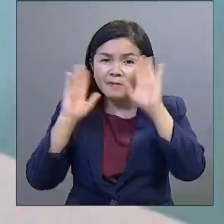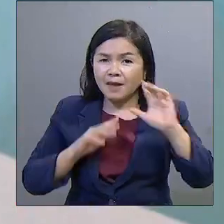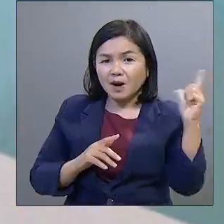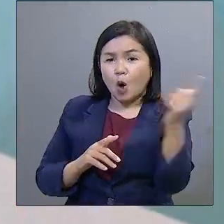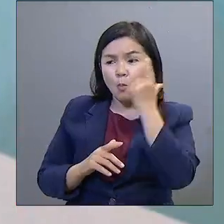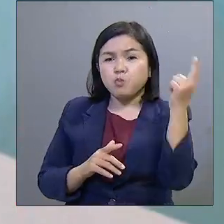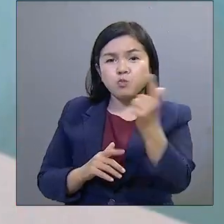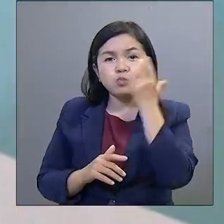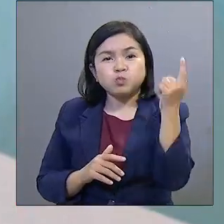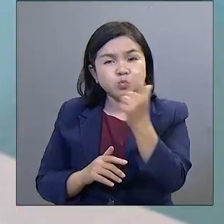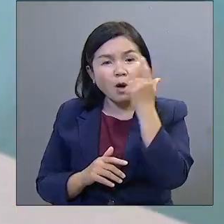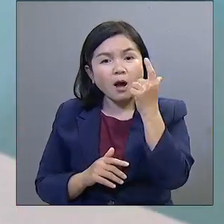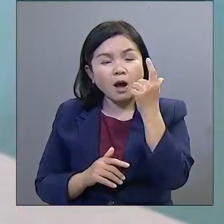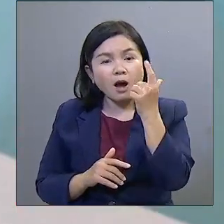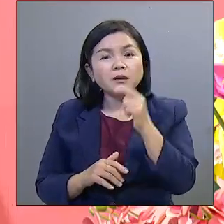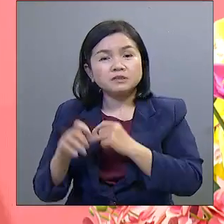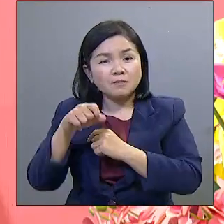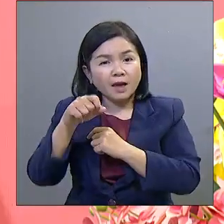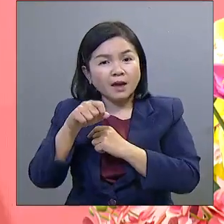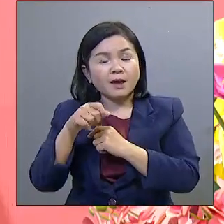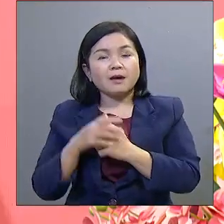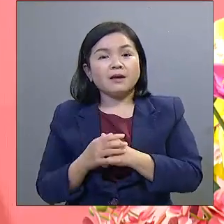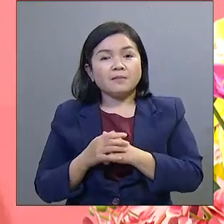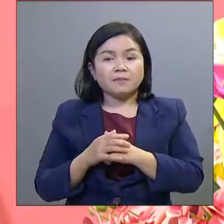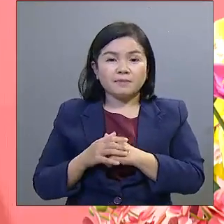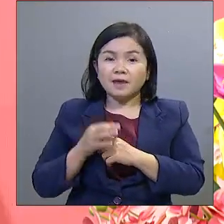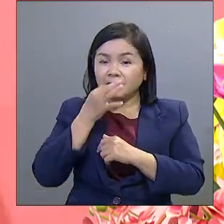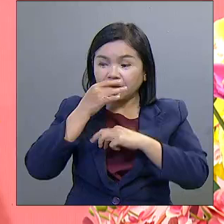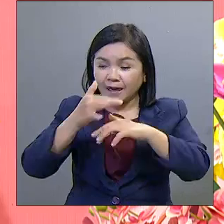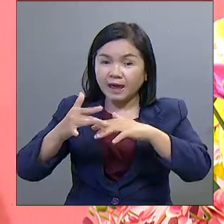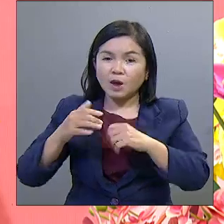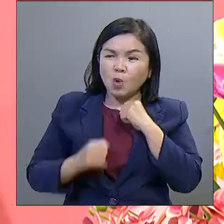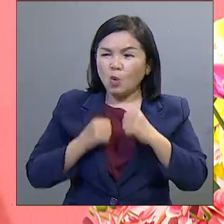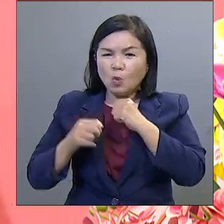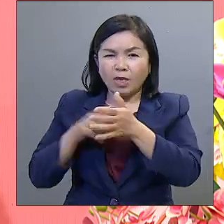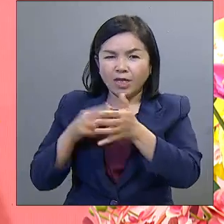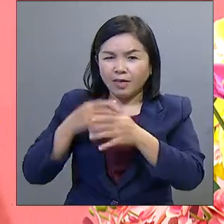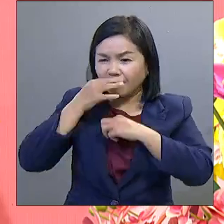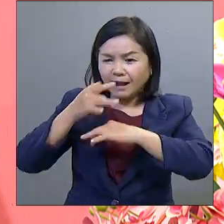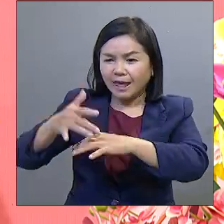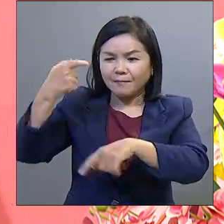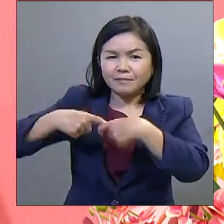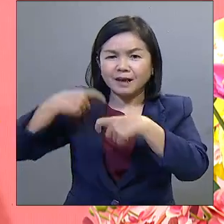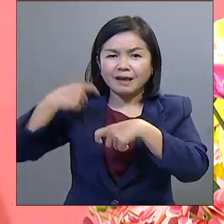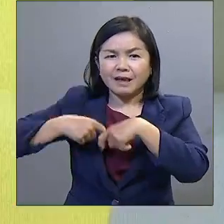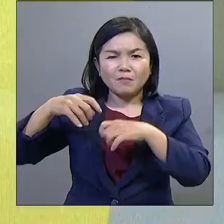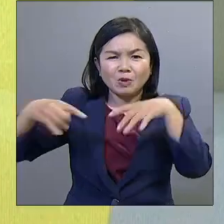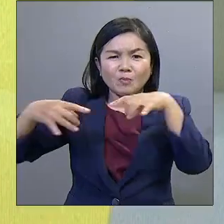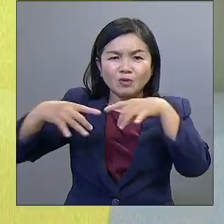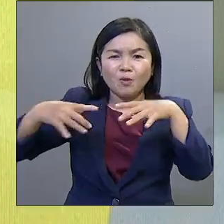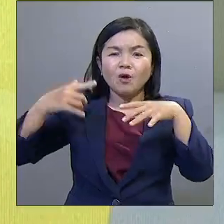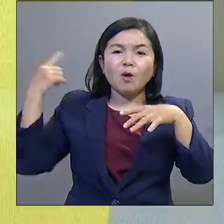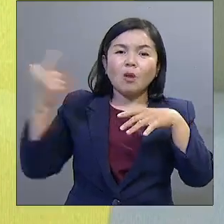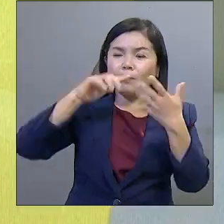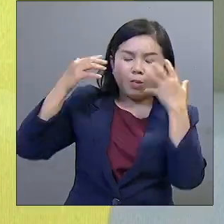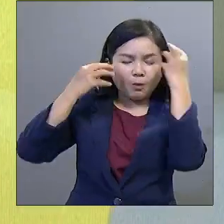อนเทนต์ได้นะ ร้อนอ่ะแล้วทะเลคือไปเดินบนชายหาดมันวิ่งยาก มันวิ่งยาก มันจะจมทรายไง ใช่ใช่แล้วลมมันค่อนข้างห